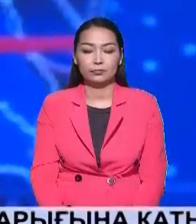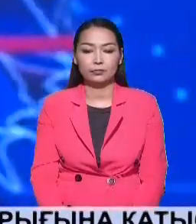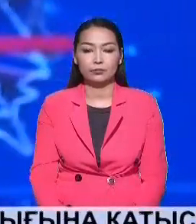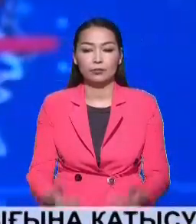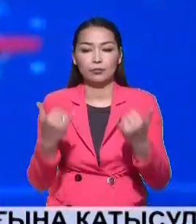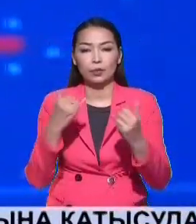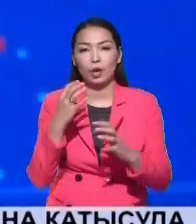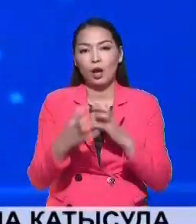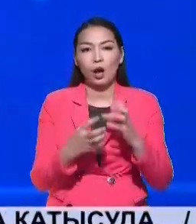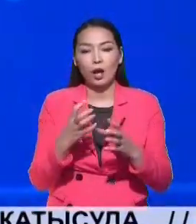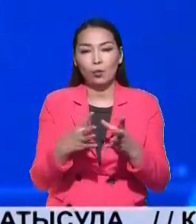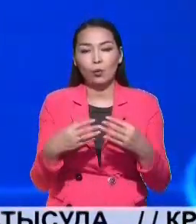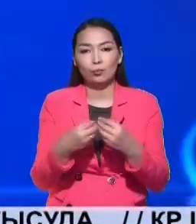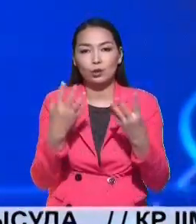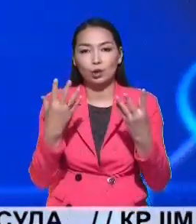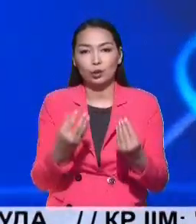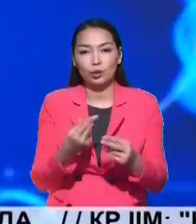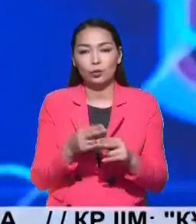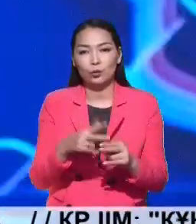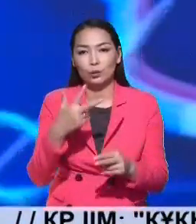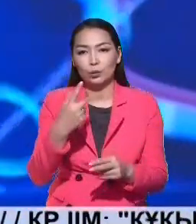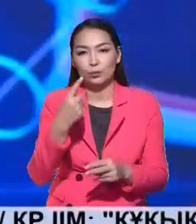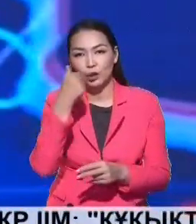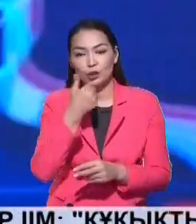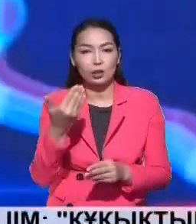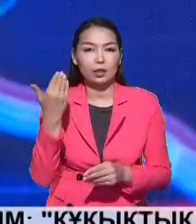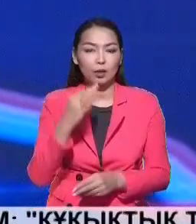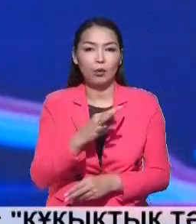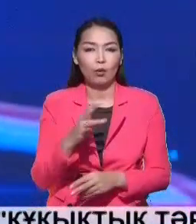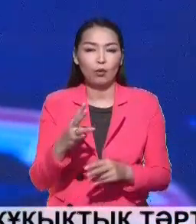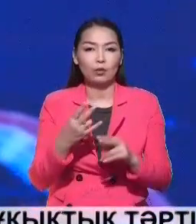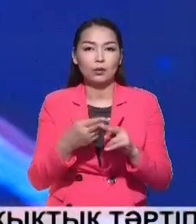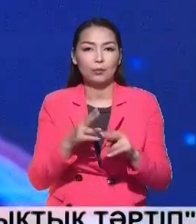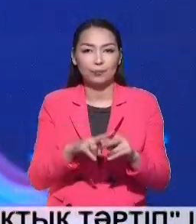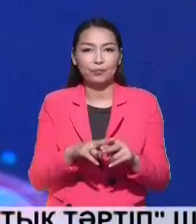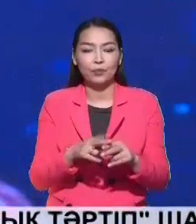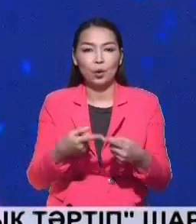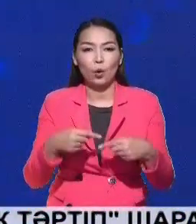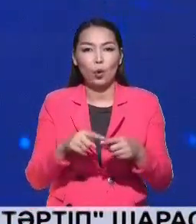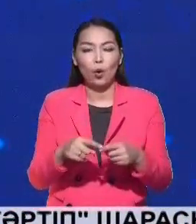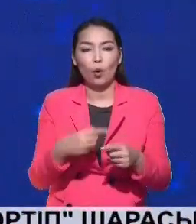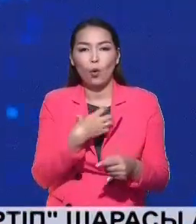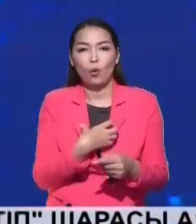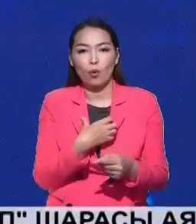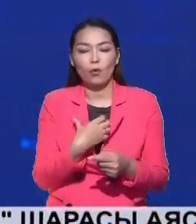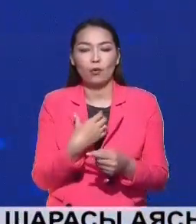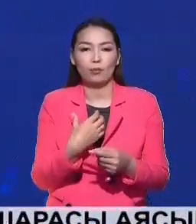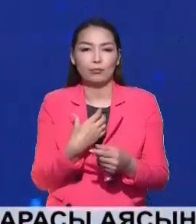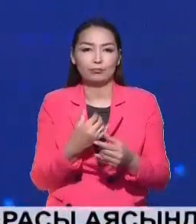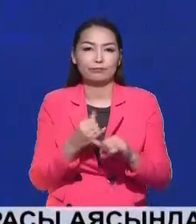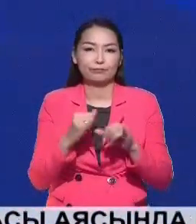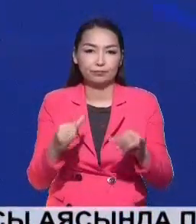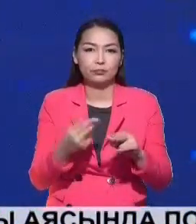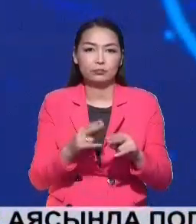Бүгін халықаралық отбасы күні. Осыдан 31 жыл бұрын Біріккен ұлттар ұйымы отбасының қоғамдағы рөлі мен маңызын арттыру үшін бұл